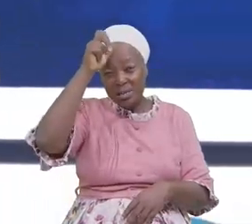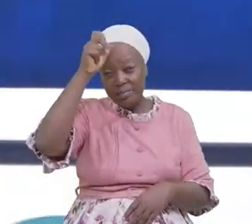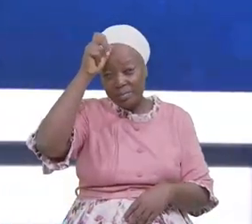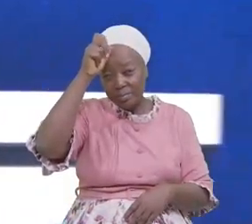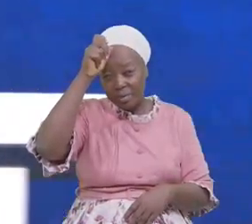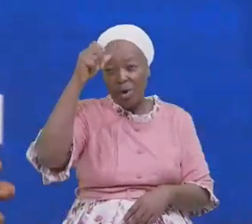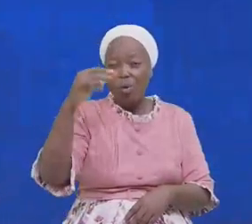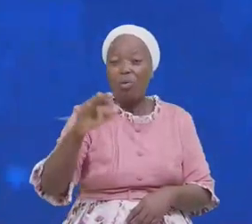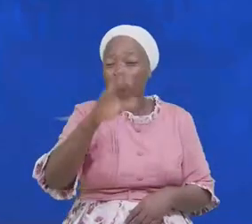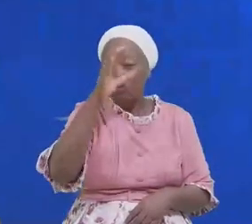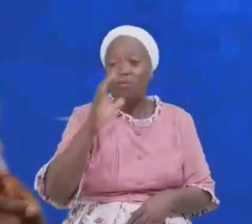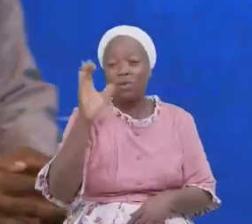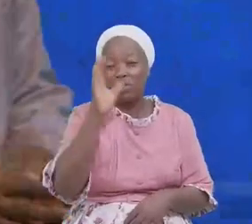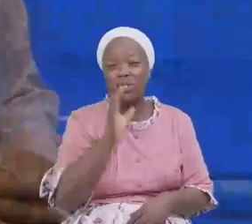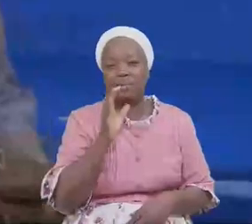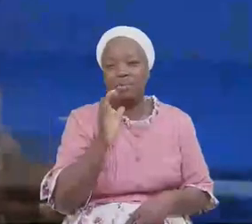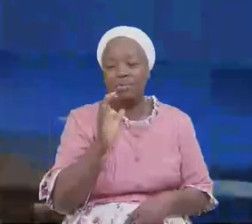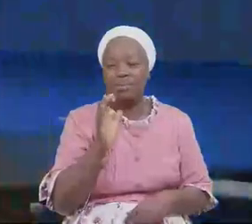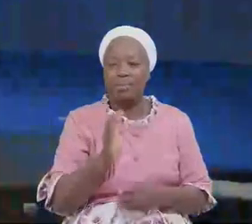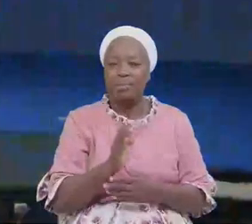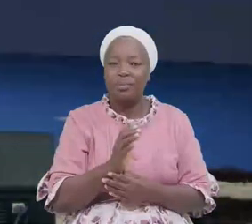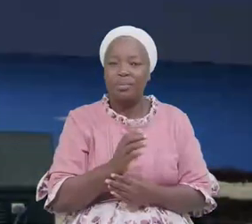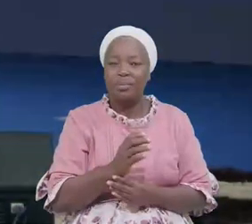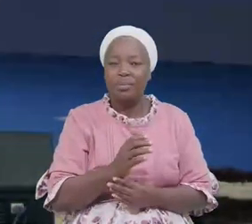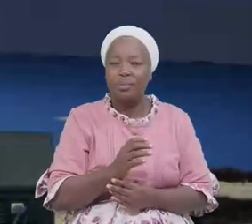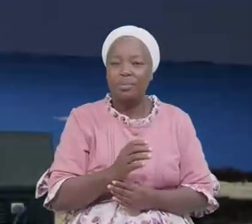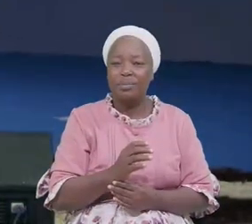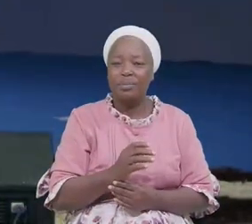Et ils sont assis donc dans les ténèbres du diable et de l'occultisme.